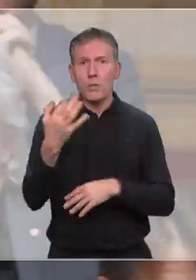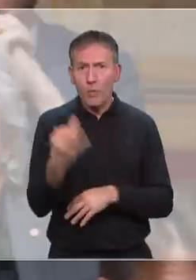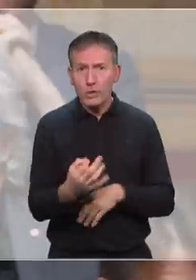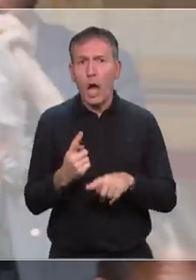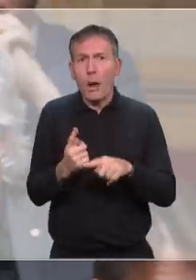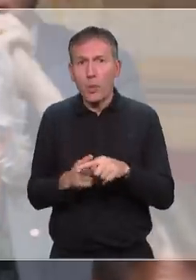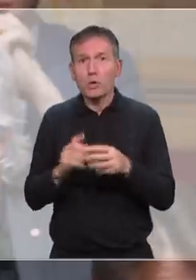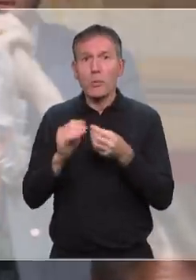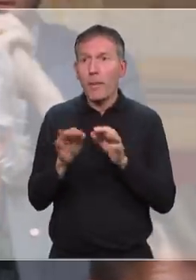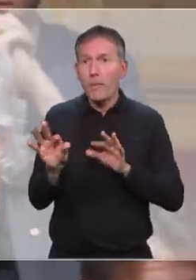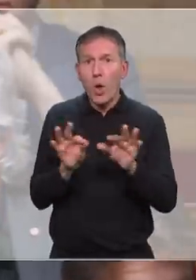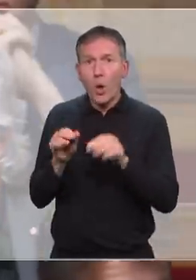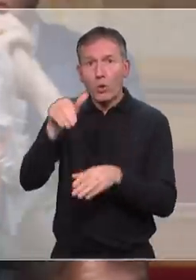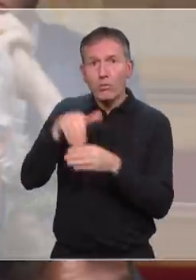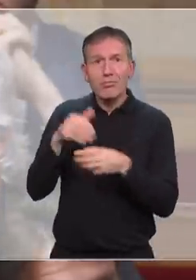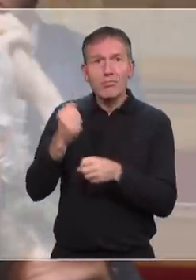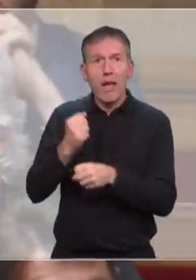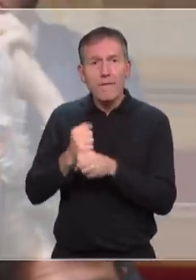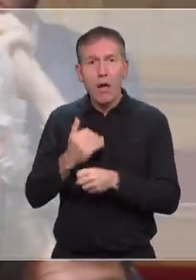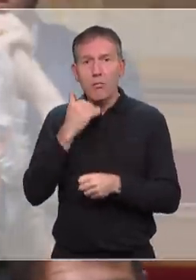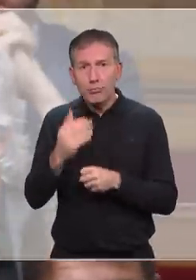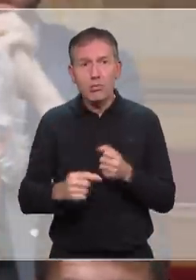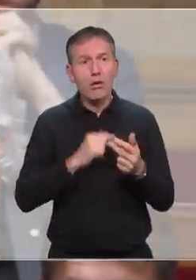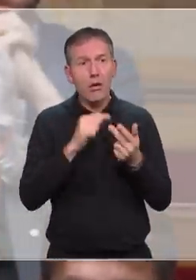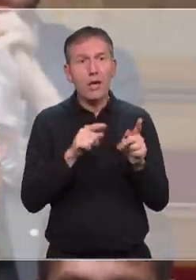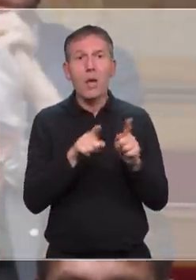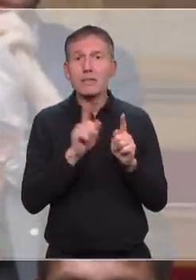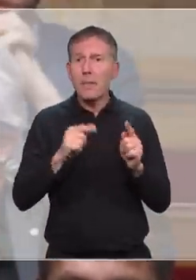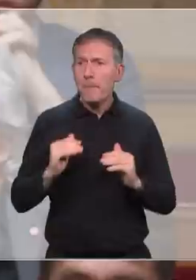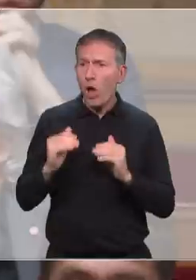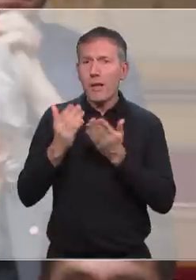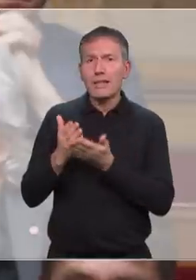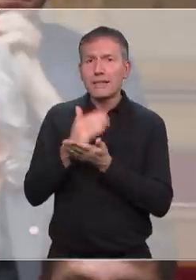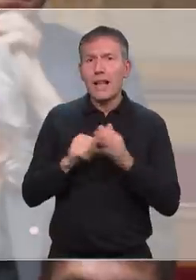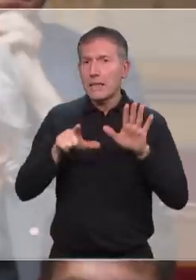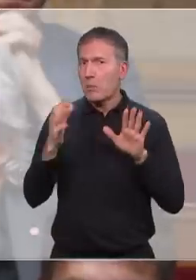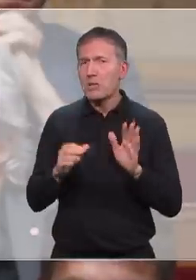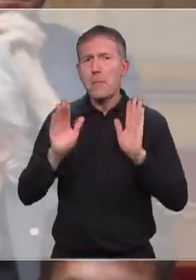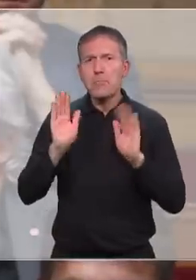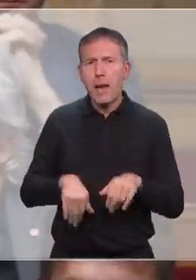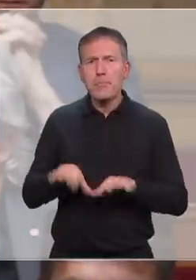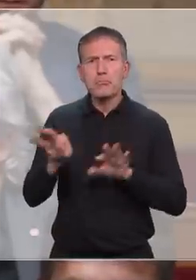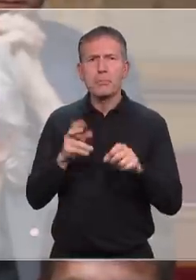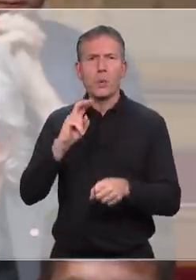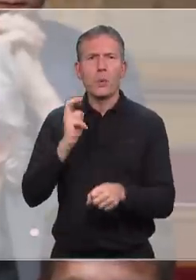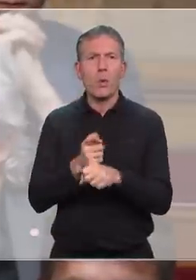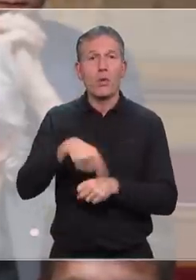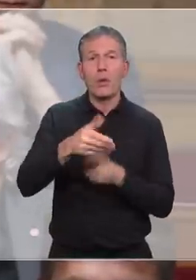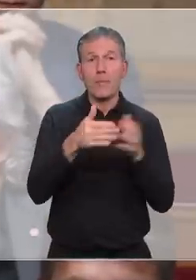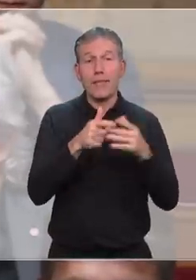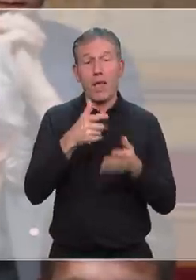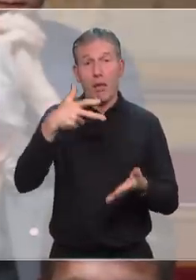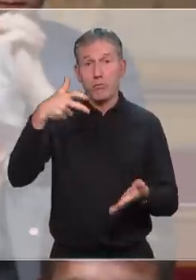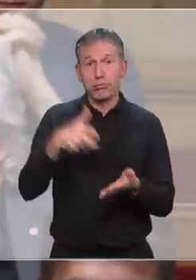les difficultés de recrutement au sein de la filière, et ce malgré une revalorisation des salaires de plus de 7%, c'est une profession à bout de souffle